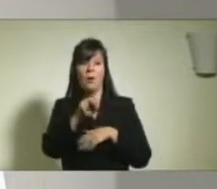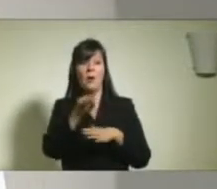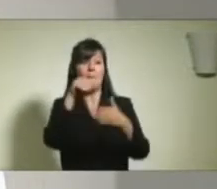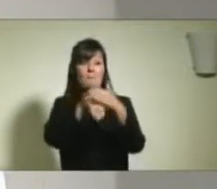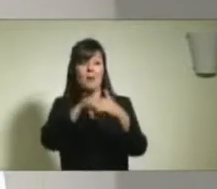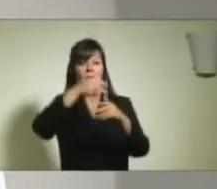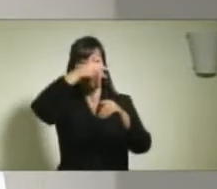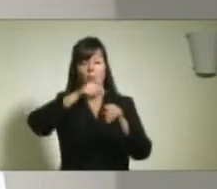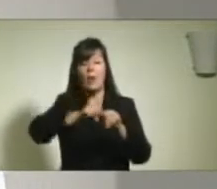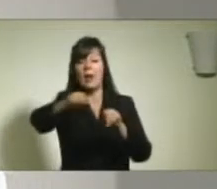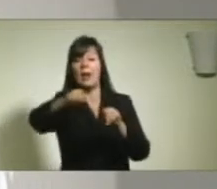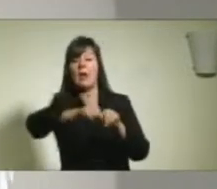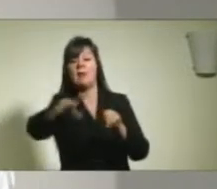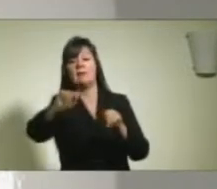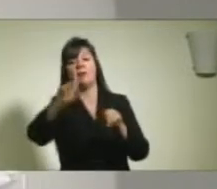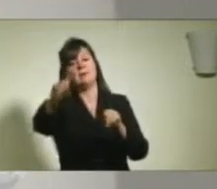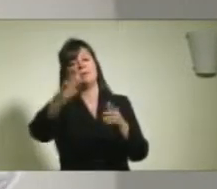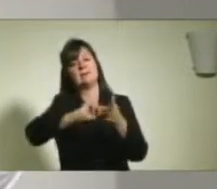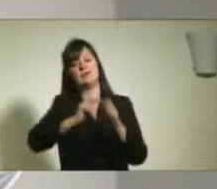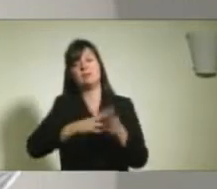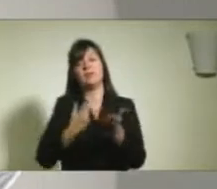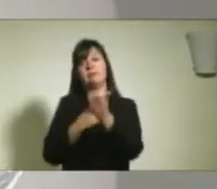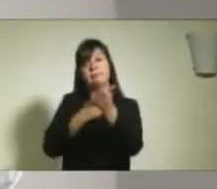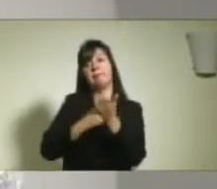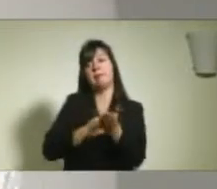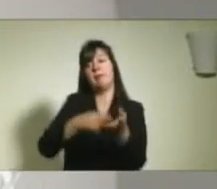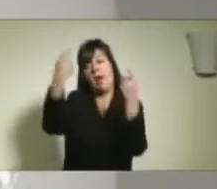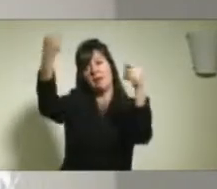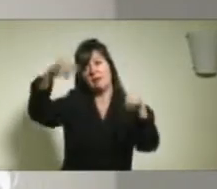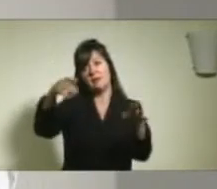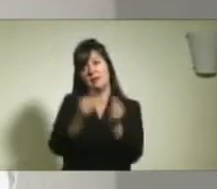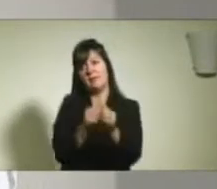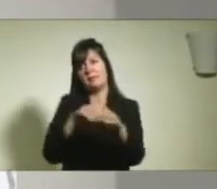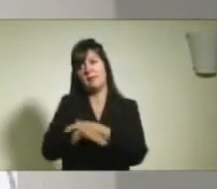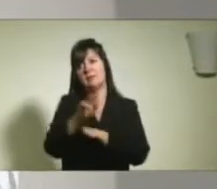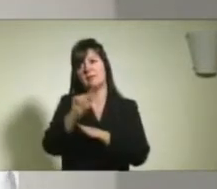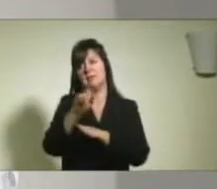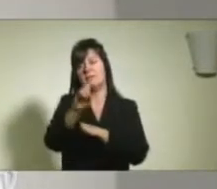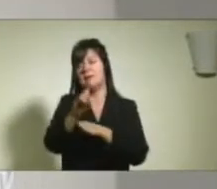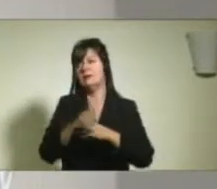une entente avec la banque TD. » Et donc,